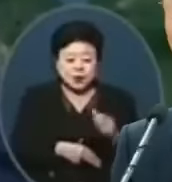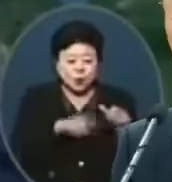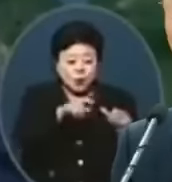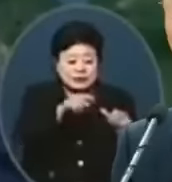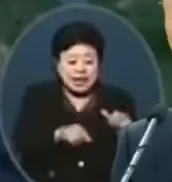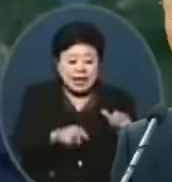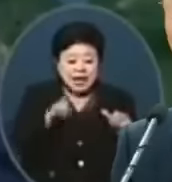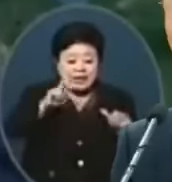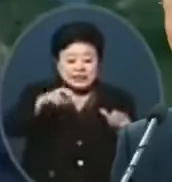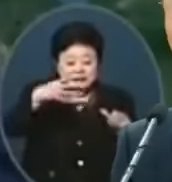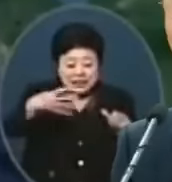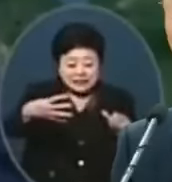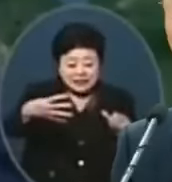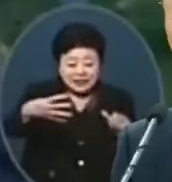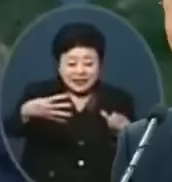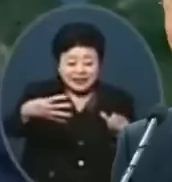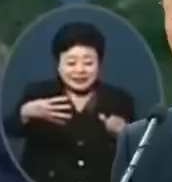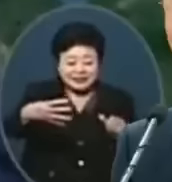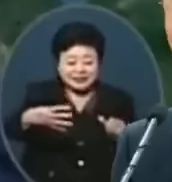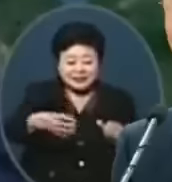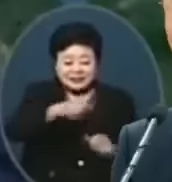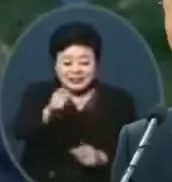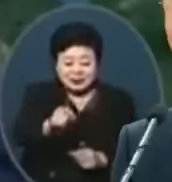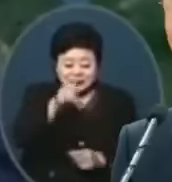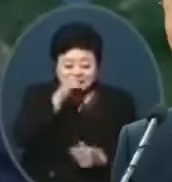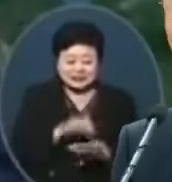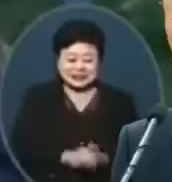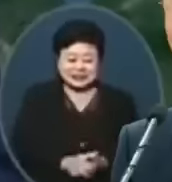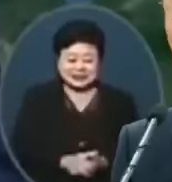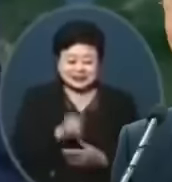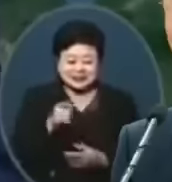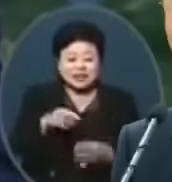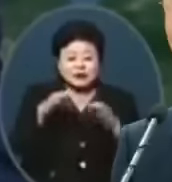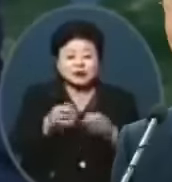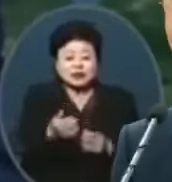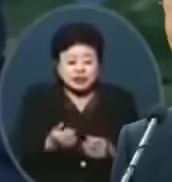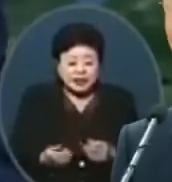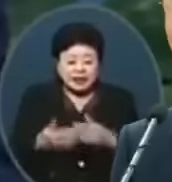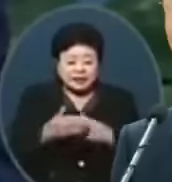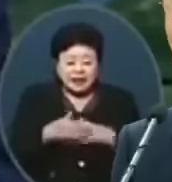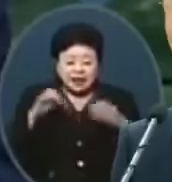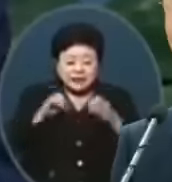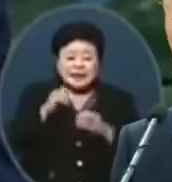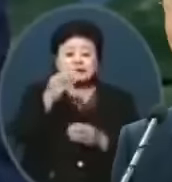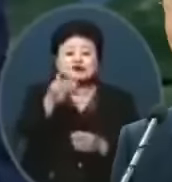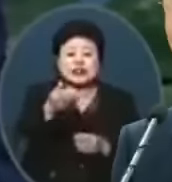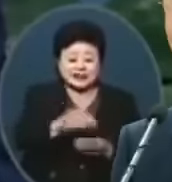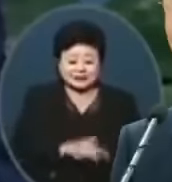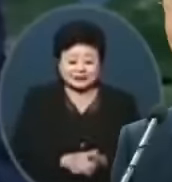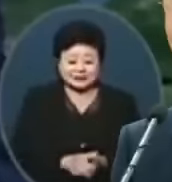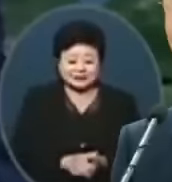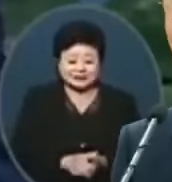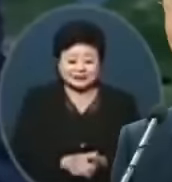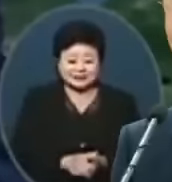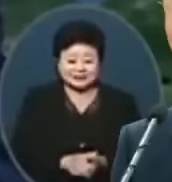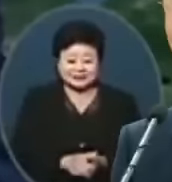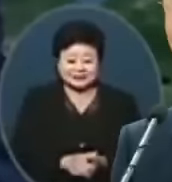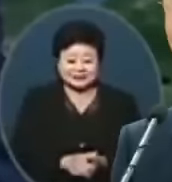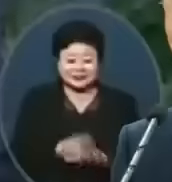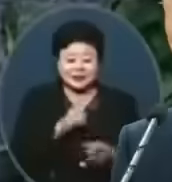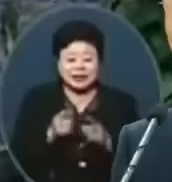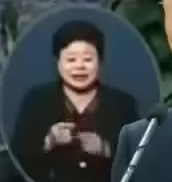65장 24절에 이렇게 기록해 놨습니다. 그들이 부르기 전에 내가 응답하겠고